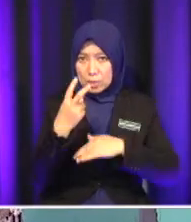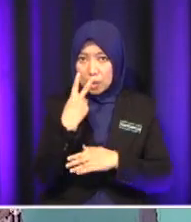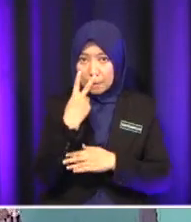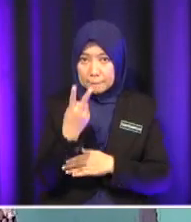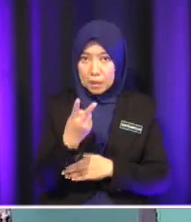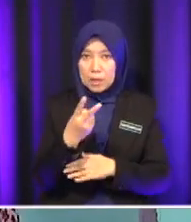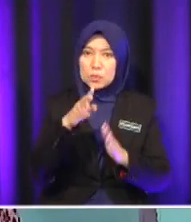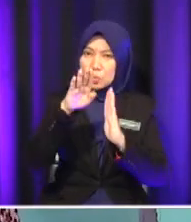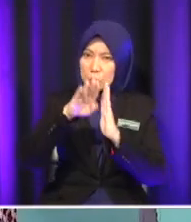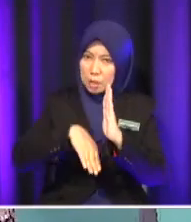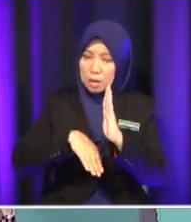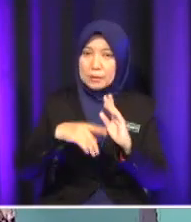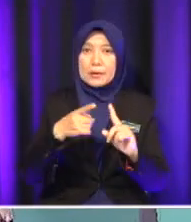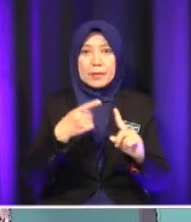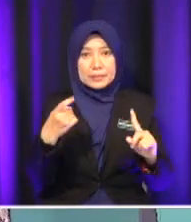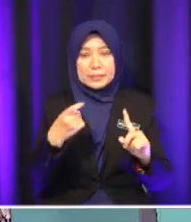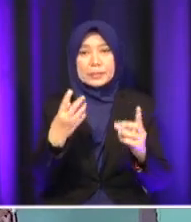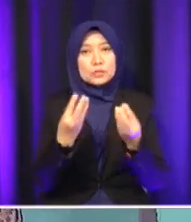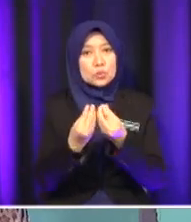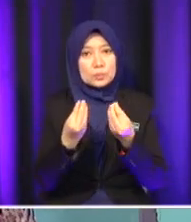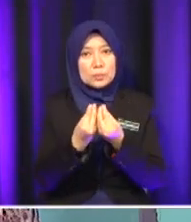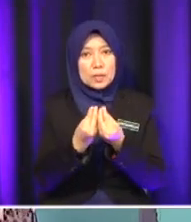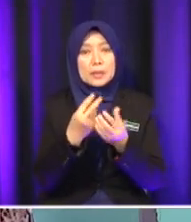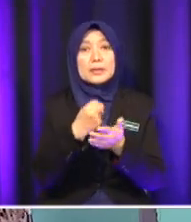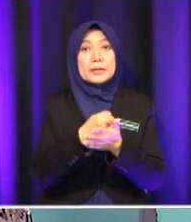kurang daripada jumlah nilai